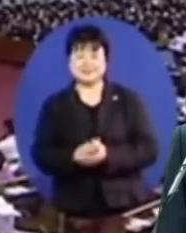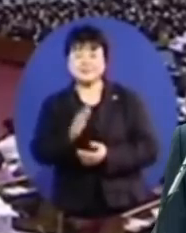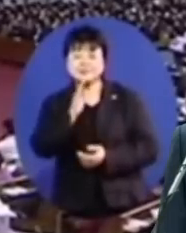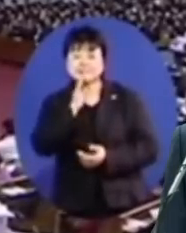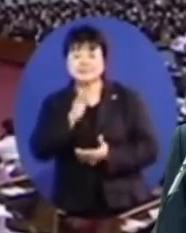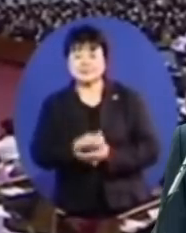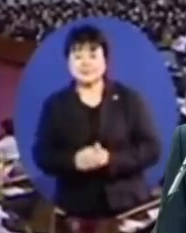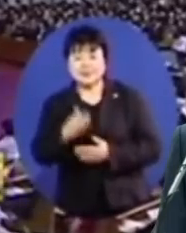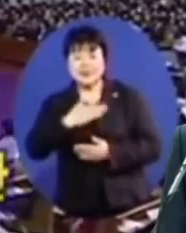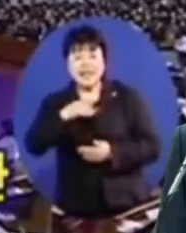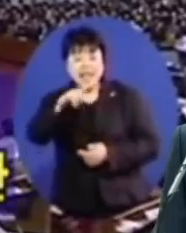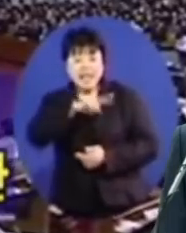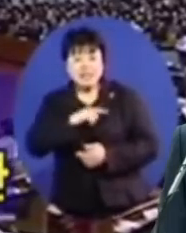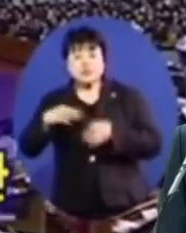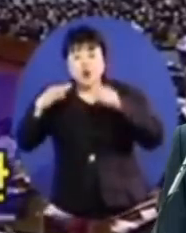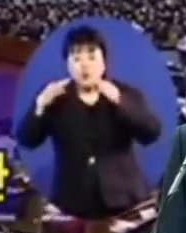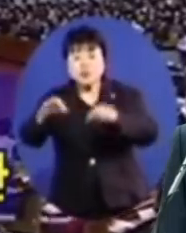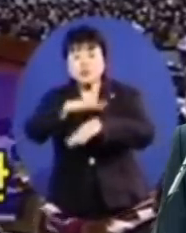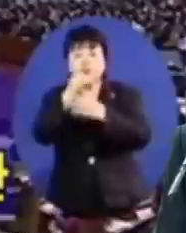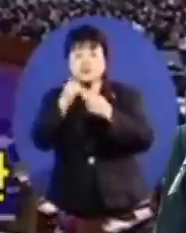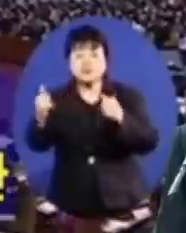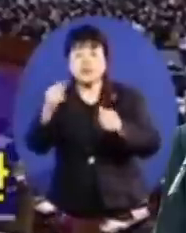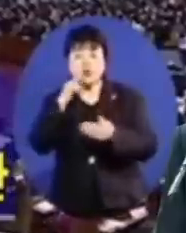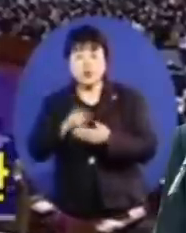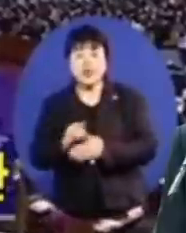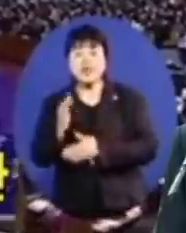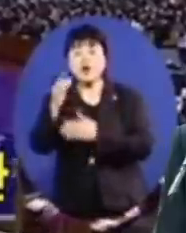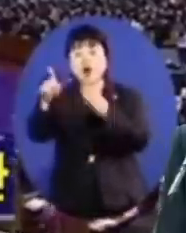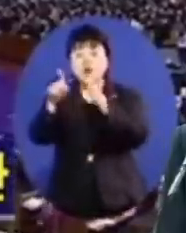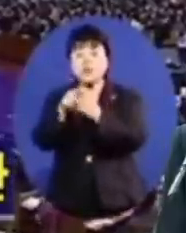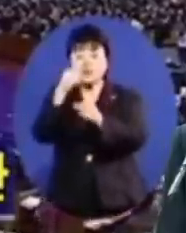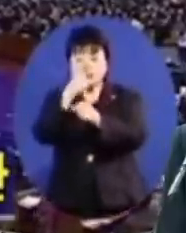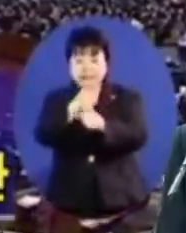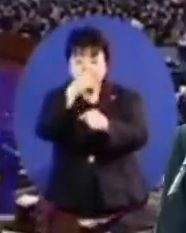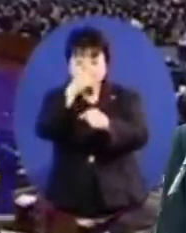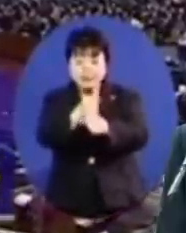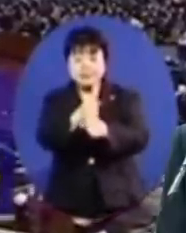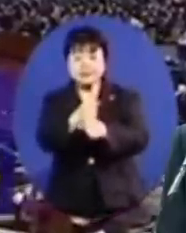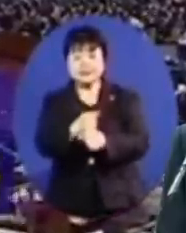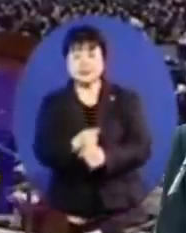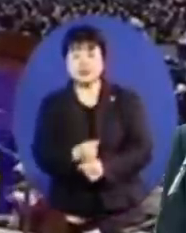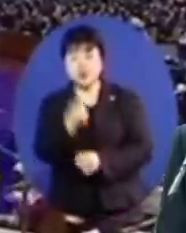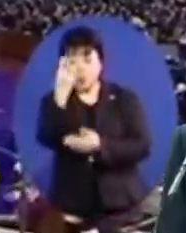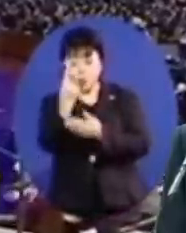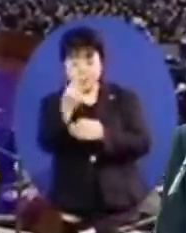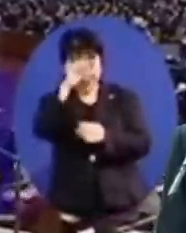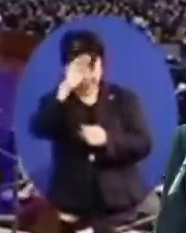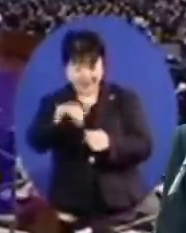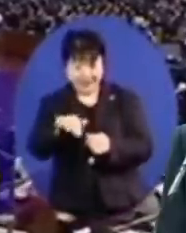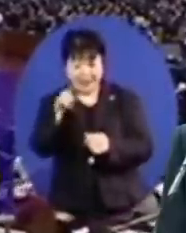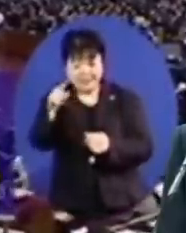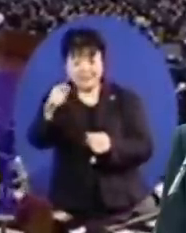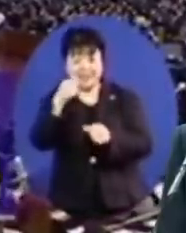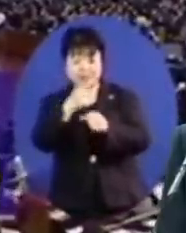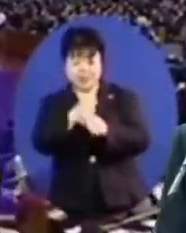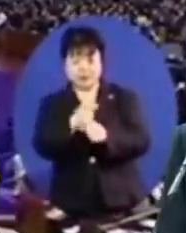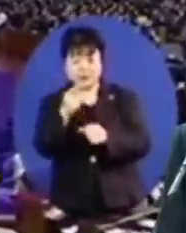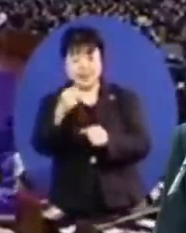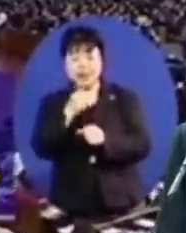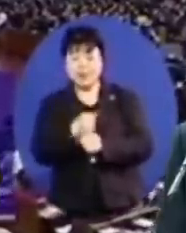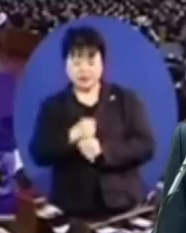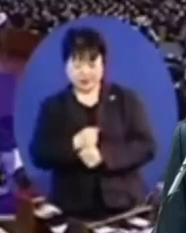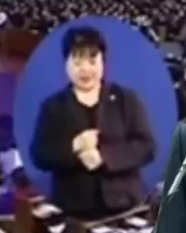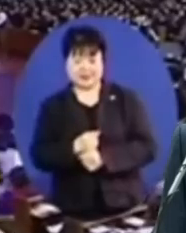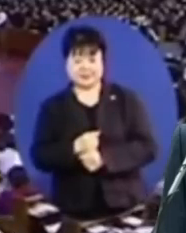7절에 내 이름으로 불려지는 모든 자 곧 내가 내 영광을 위하여 창조한 자를 오게 하라. 그를 내가 지었고 그를 내가